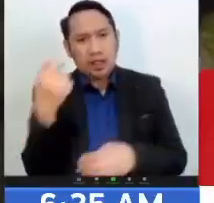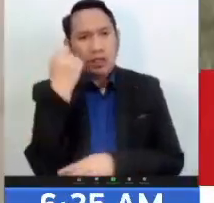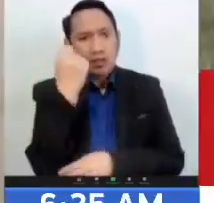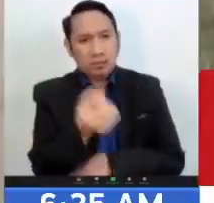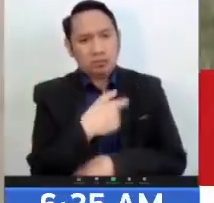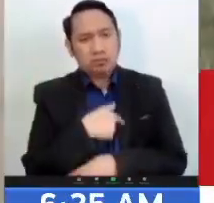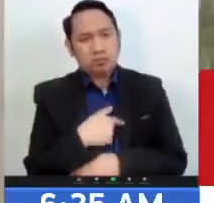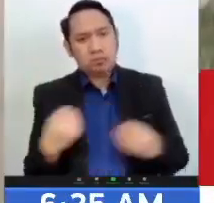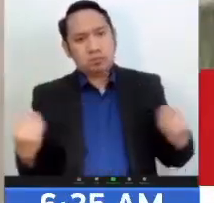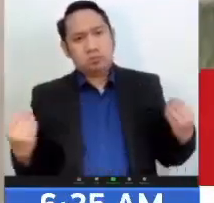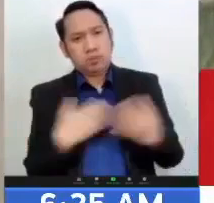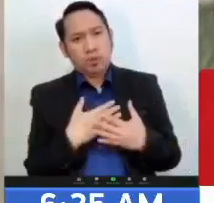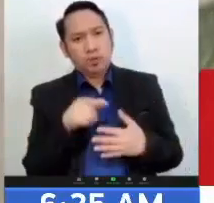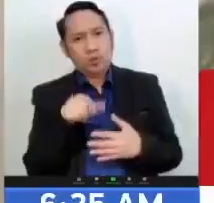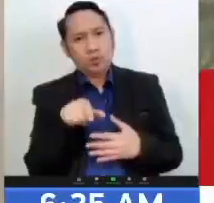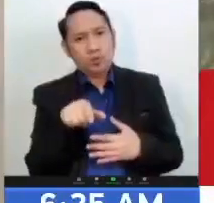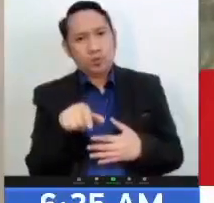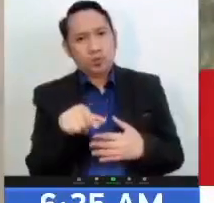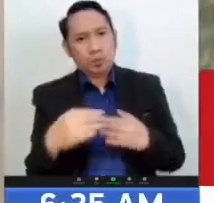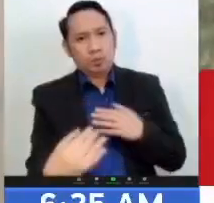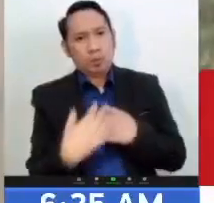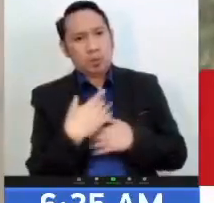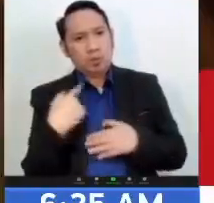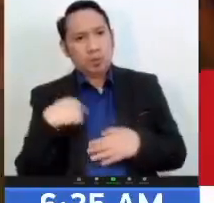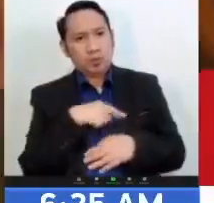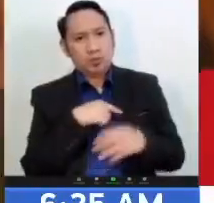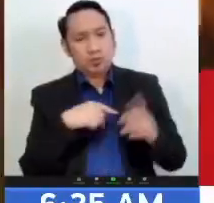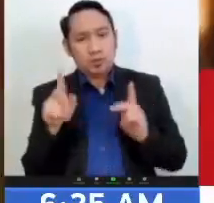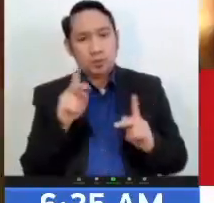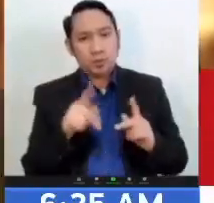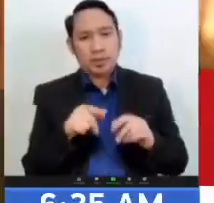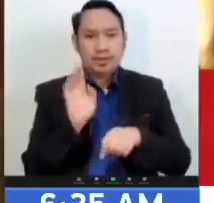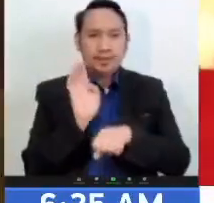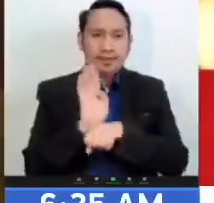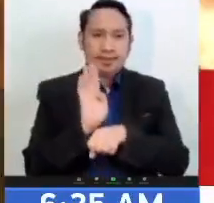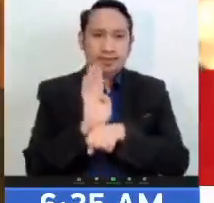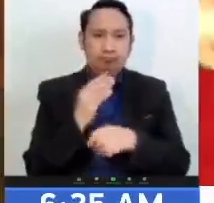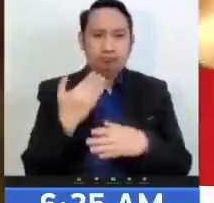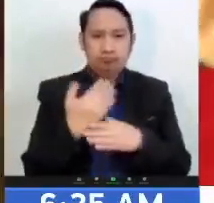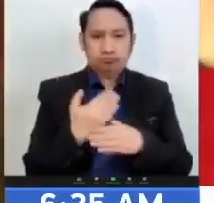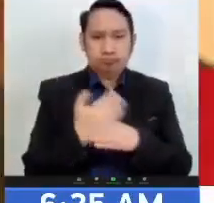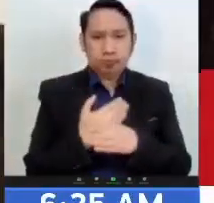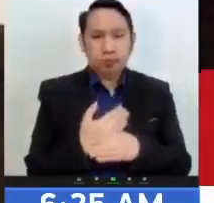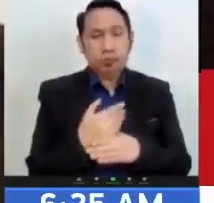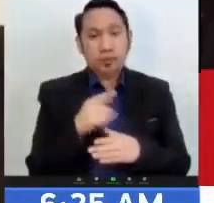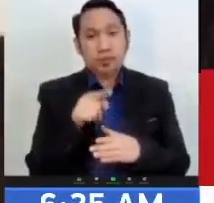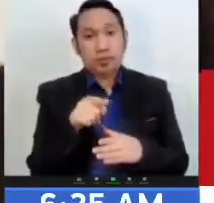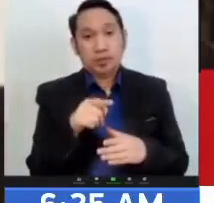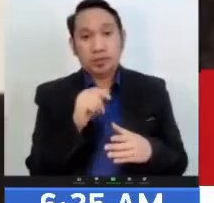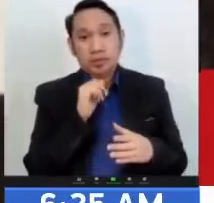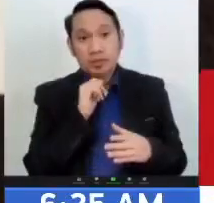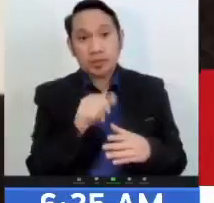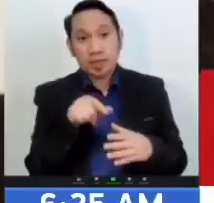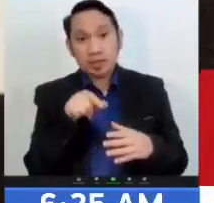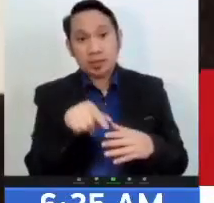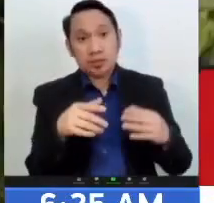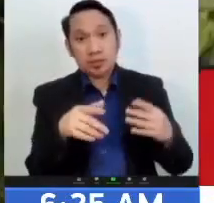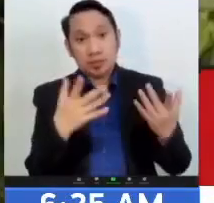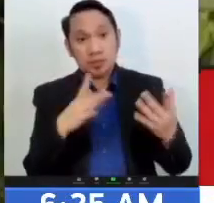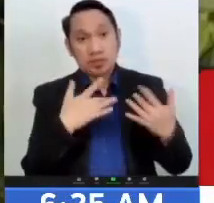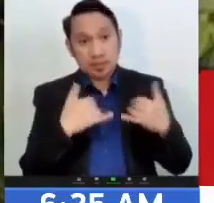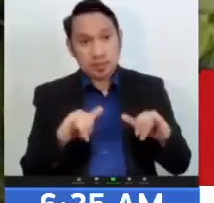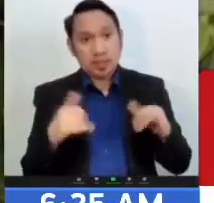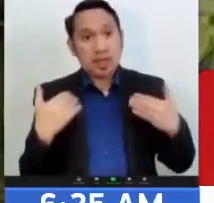tao. Malaking abala raw sa kanilang negosyo ang insidente. Bagamat hindi apektado ang mismong linya nila ng kuryente, kasama sila sa